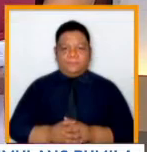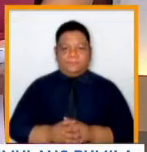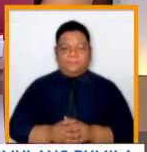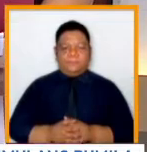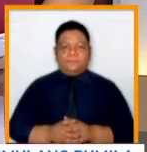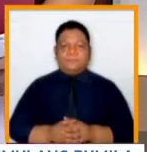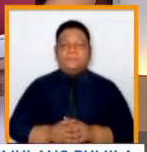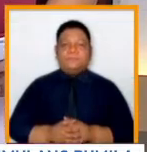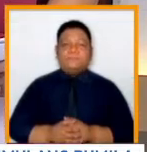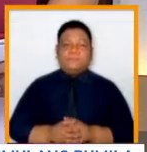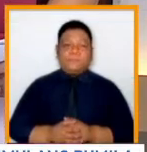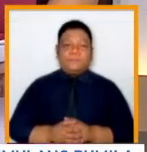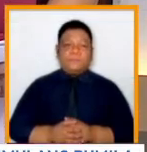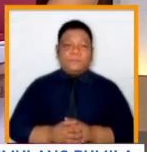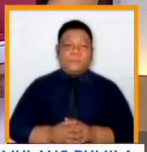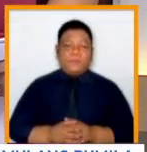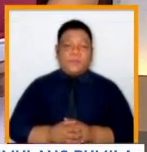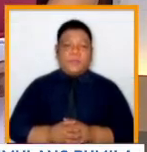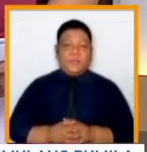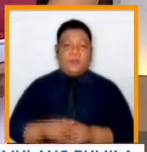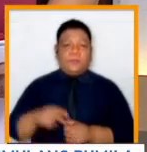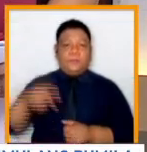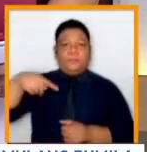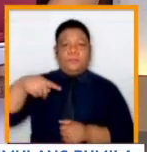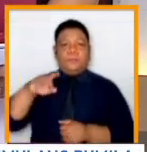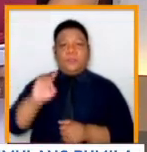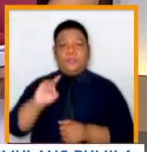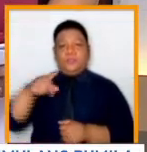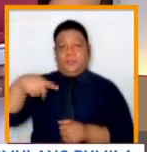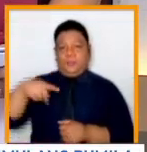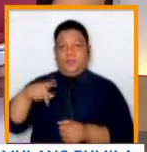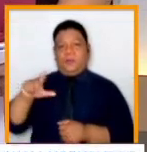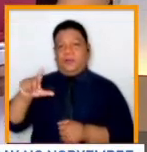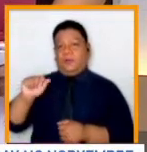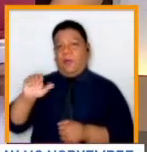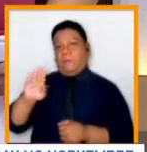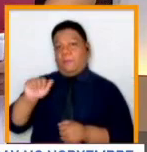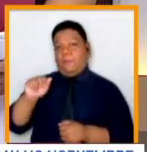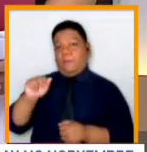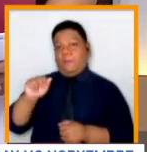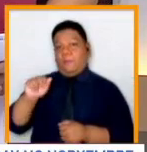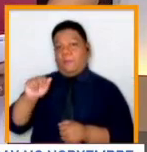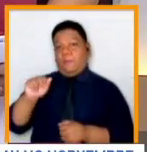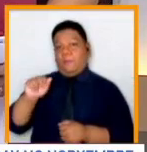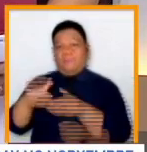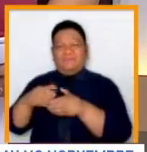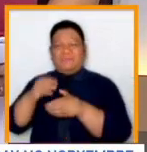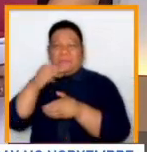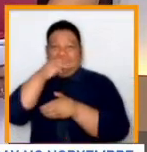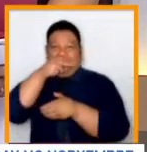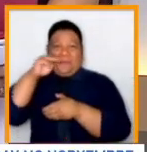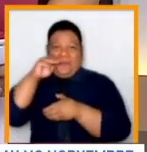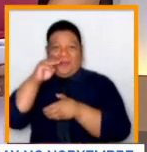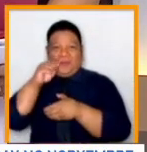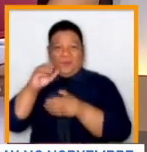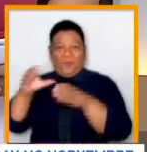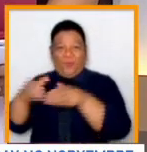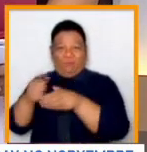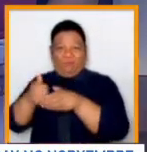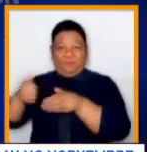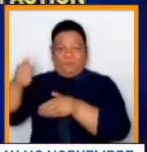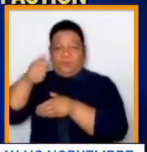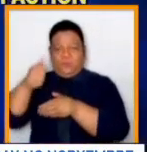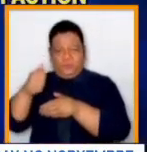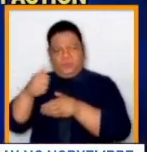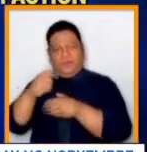Naglabas na reaksyon ang PDP laban Pacquiao faction sa plano ng Cusi faction na patakbuhin si Pangulong Duterte sa pagka-senador. Sabi ni